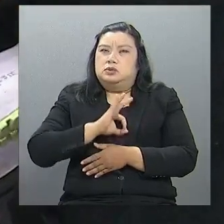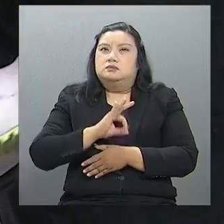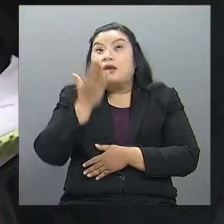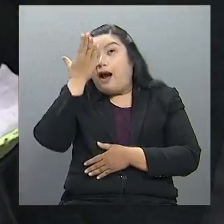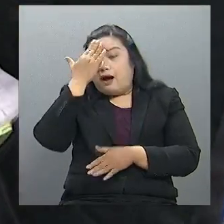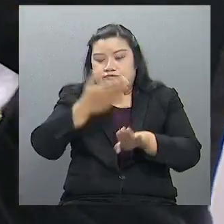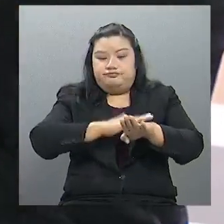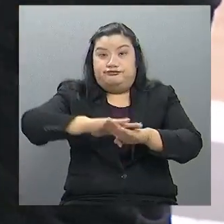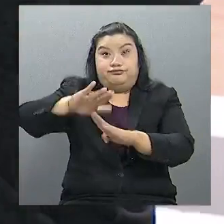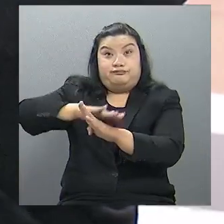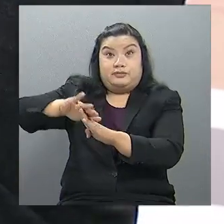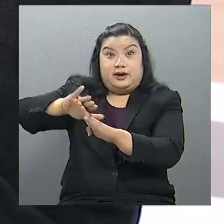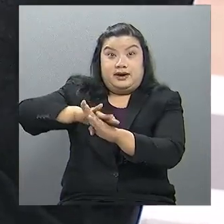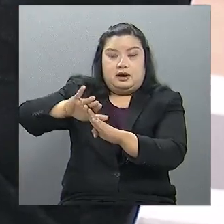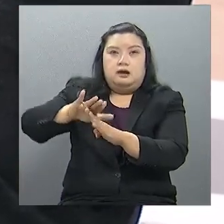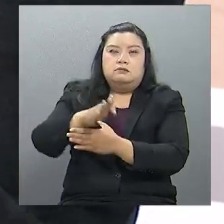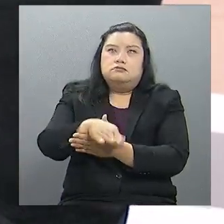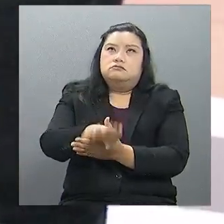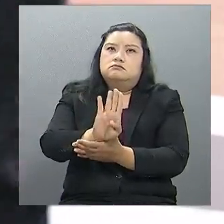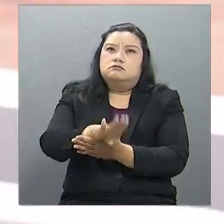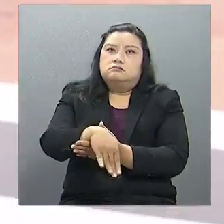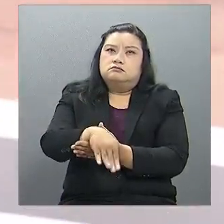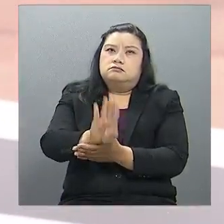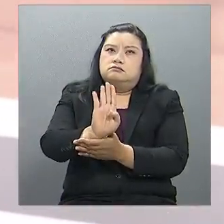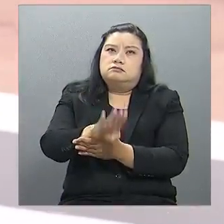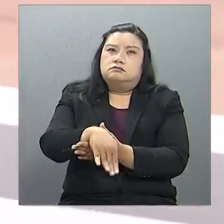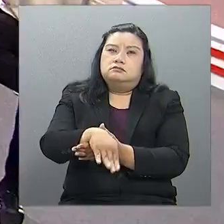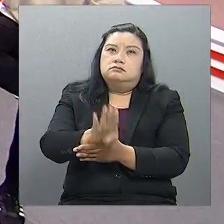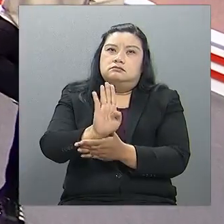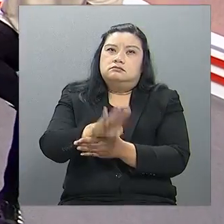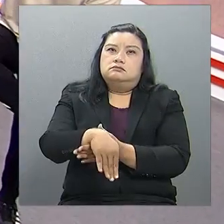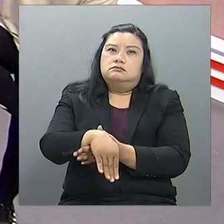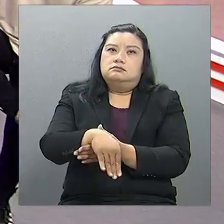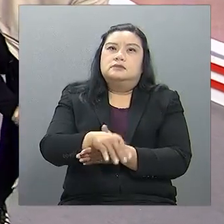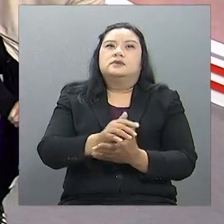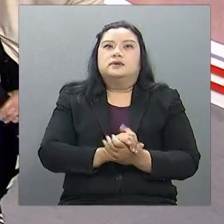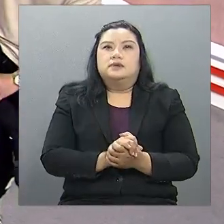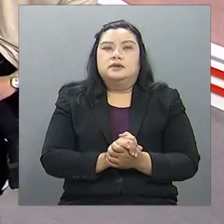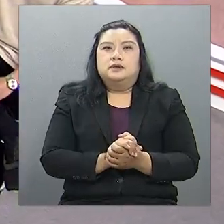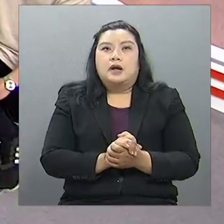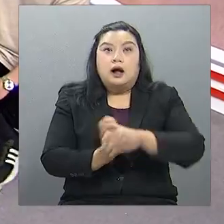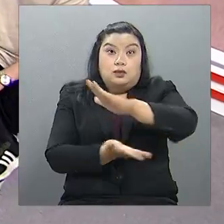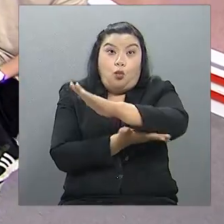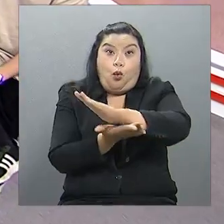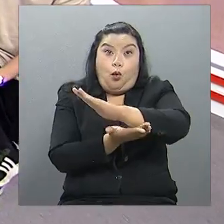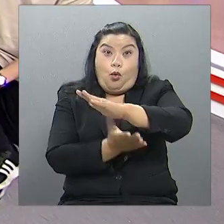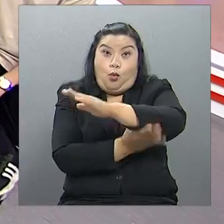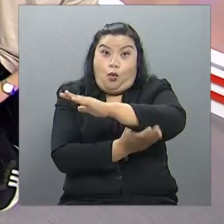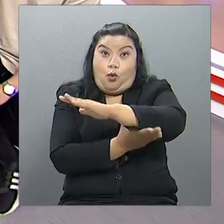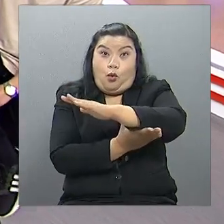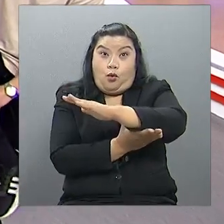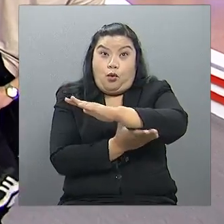อีกๆ เหณ stunned ฝาเทรข